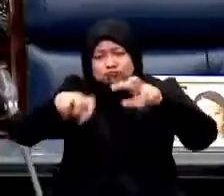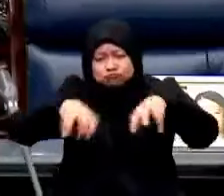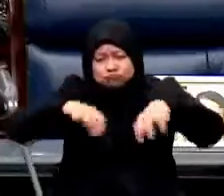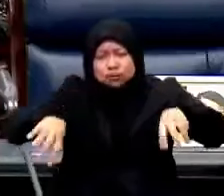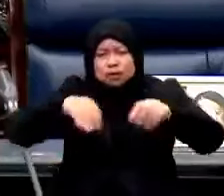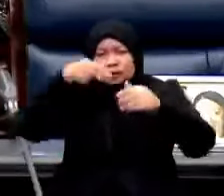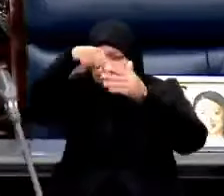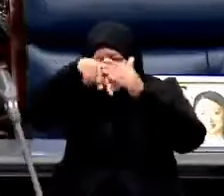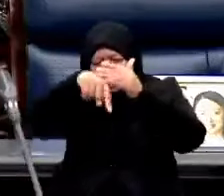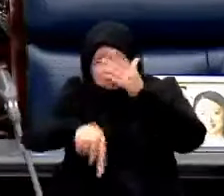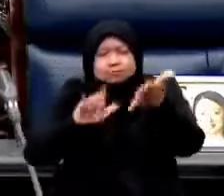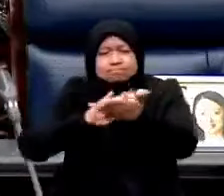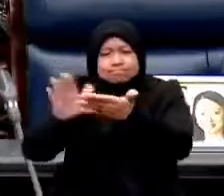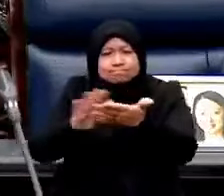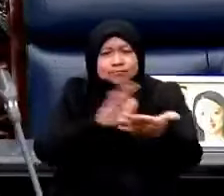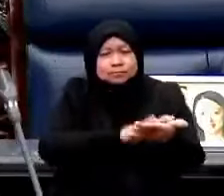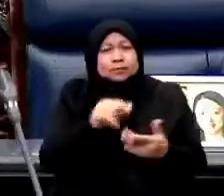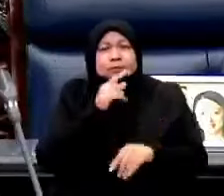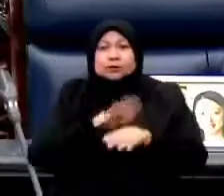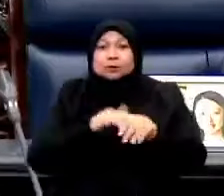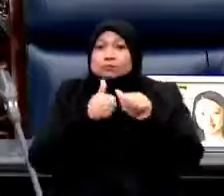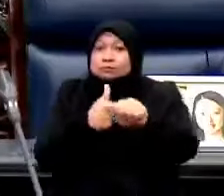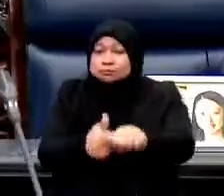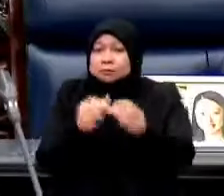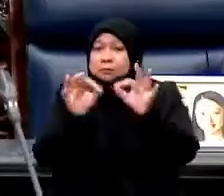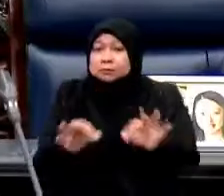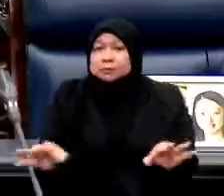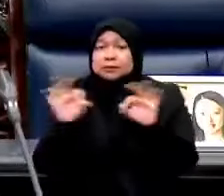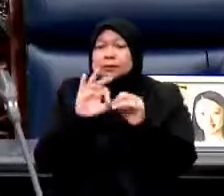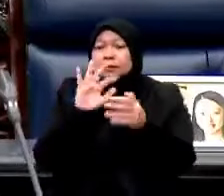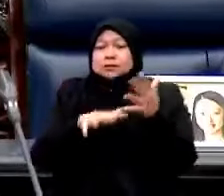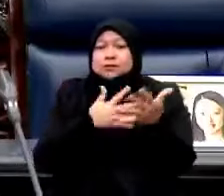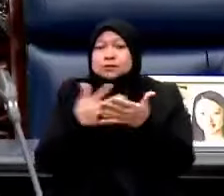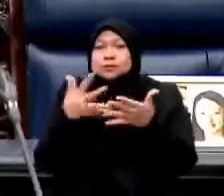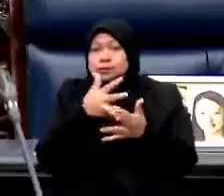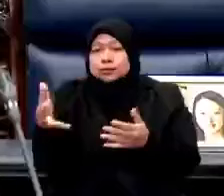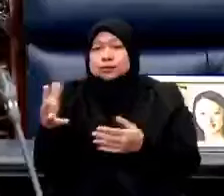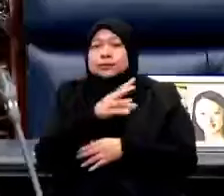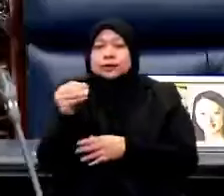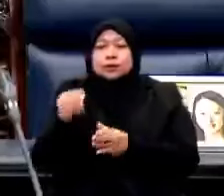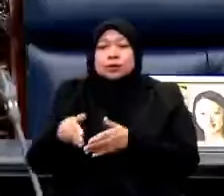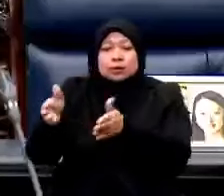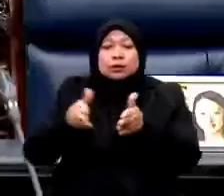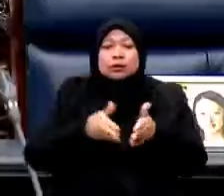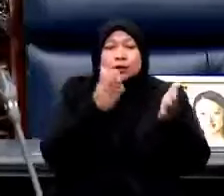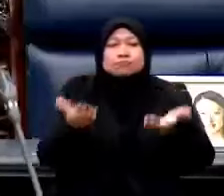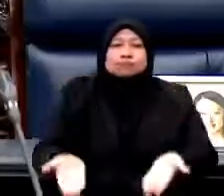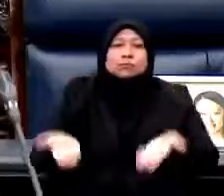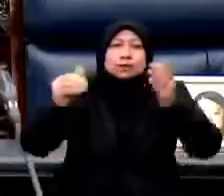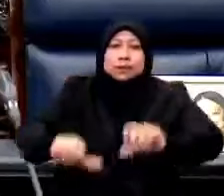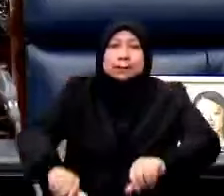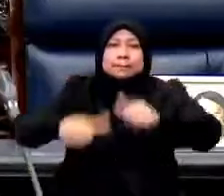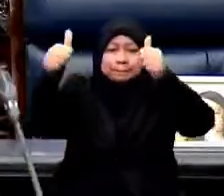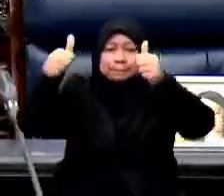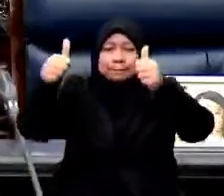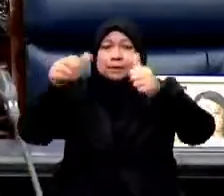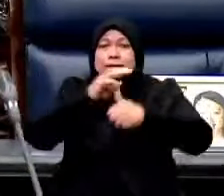kelodak atau diseration mengikut keperluan semasa dan jadual berkala longkang-longkang tepi Jalan turut dinaik taraf